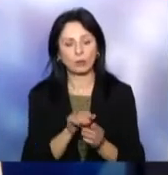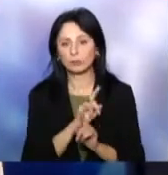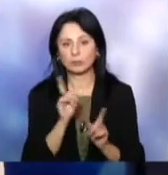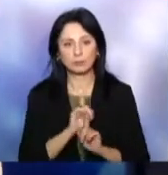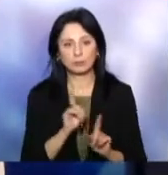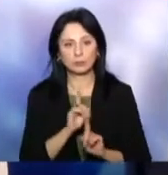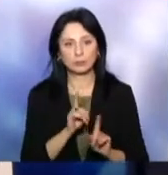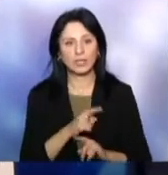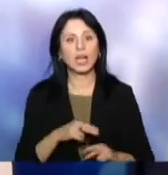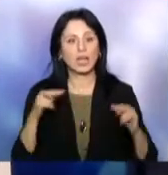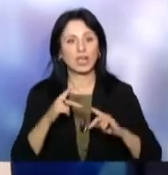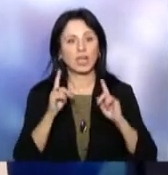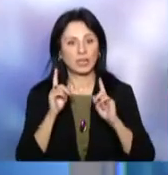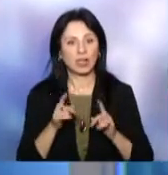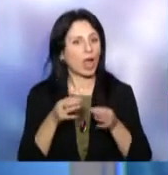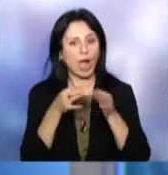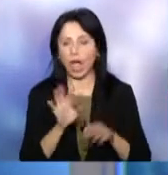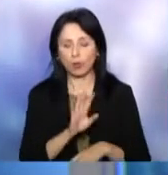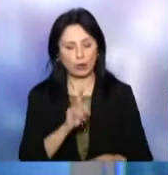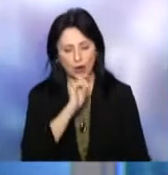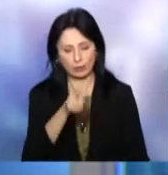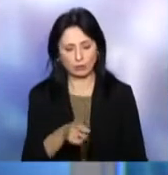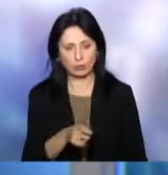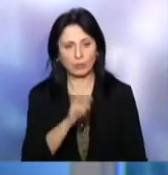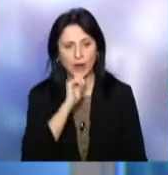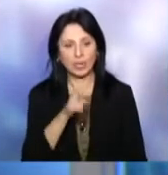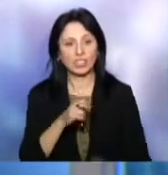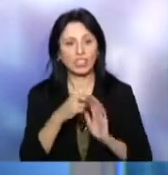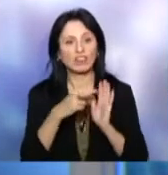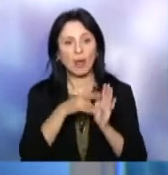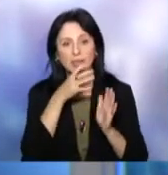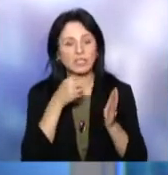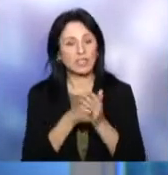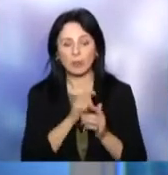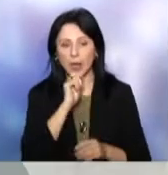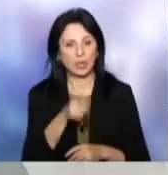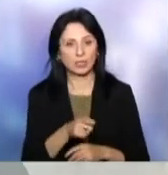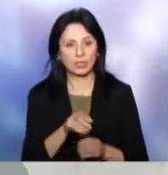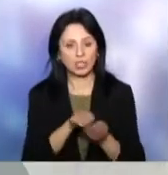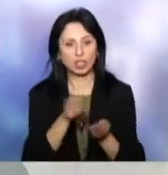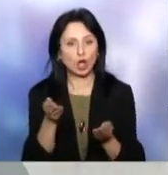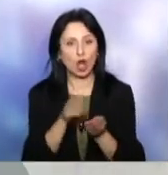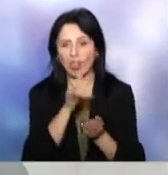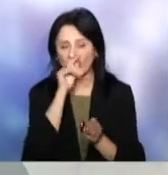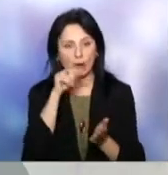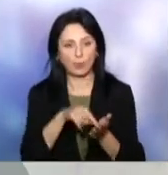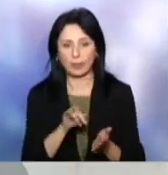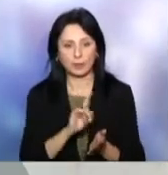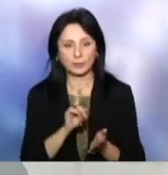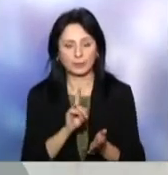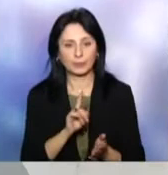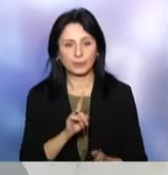რომ დადასტურდა. არ უშვებენ უბრალოდ ბავშვებს. არ 18 წლამდე ასაკში უბრალოდ სოლარიუმში ვერ მოხვდება